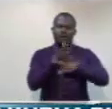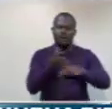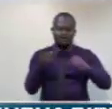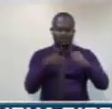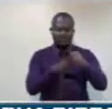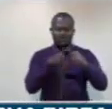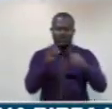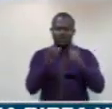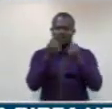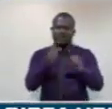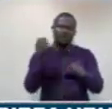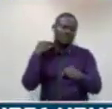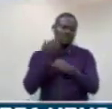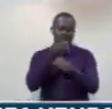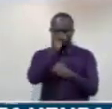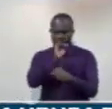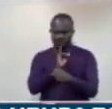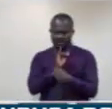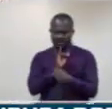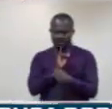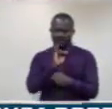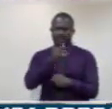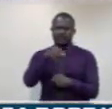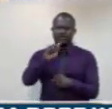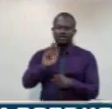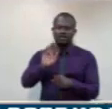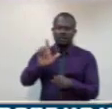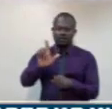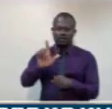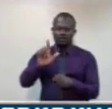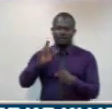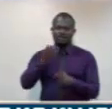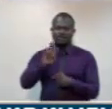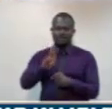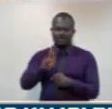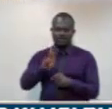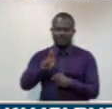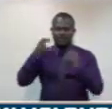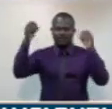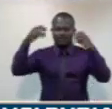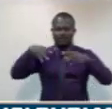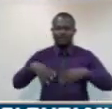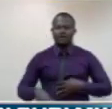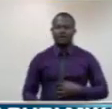60 barokotse genocide yakorewe Abatutsi. Jean Paul Turatsinze, Televiziyo Rwanda, I